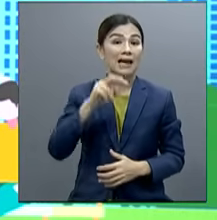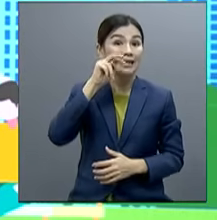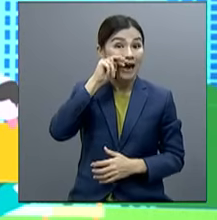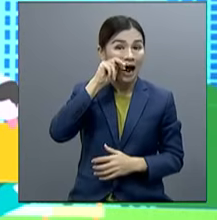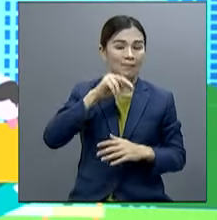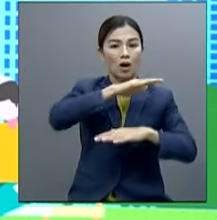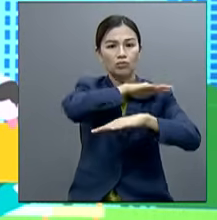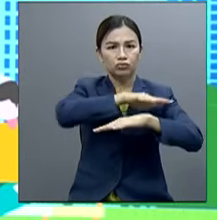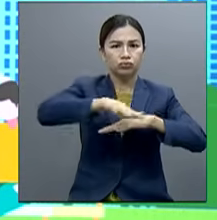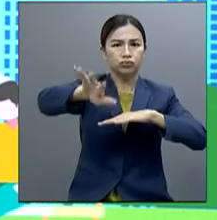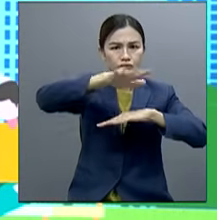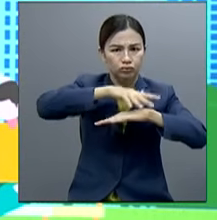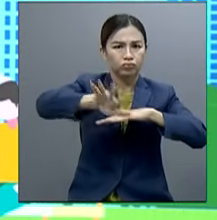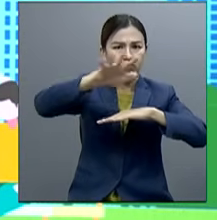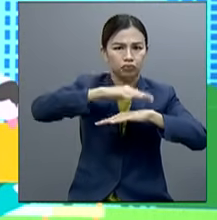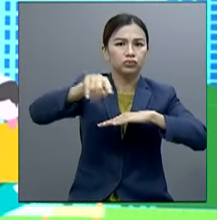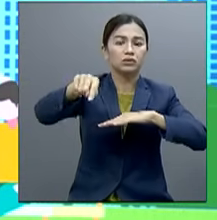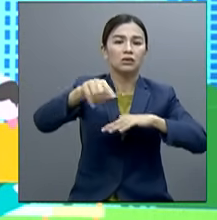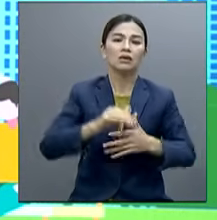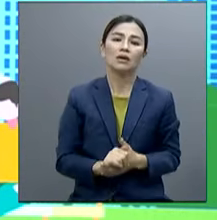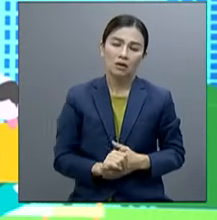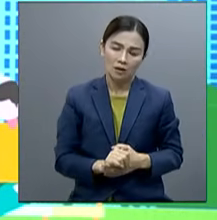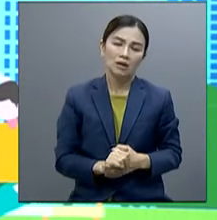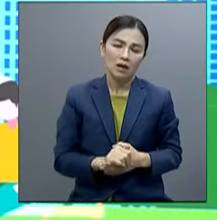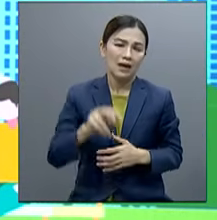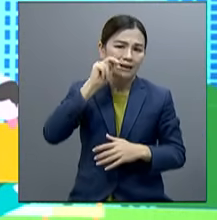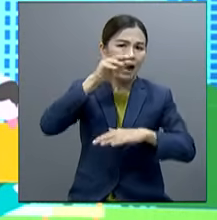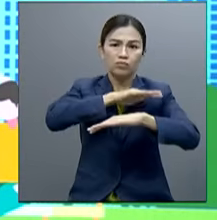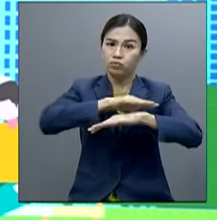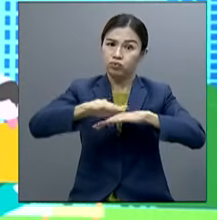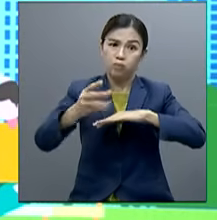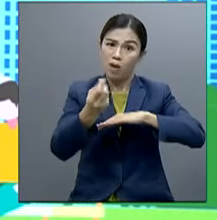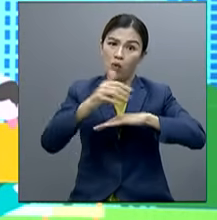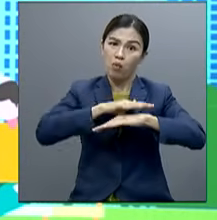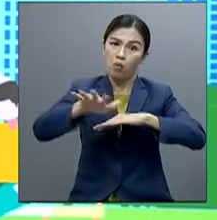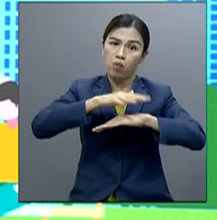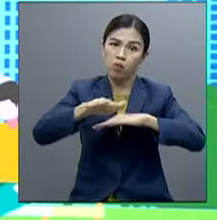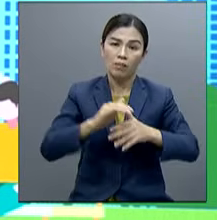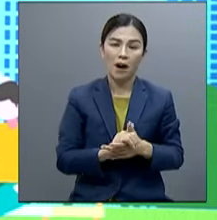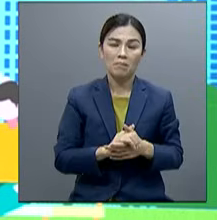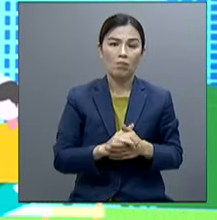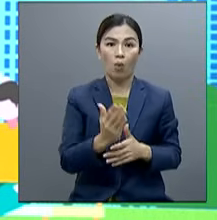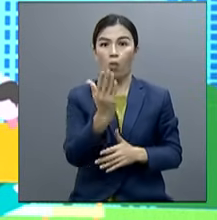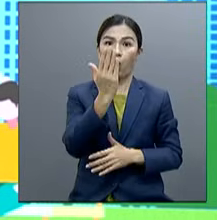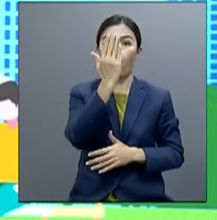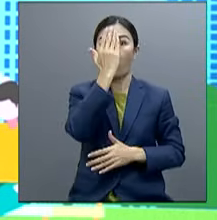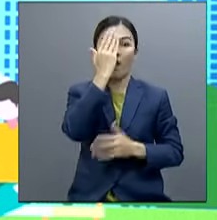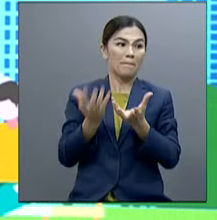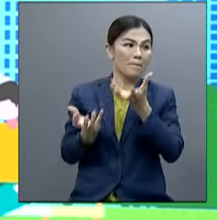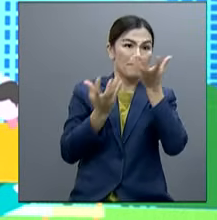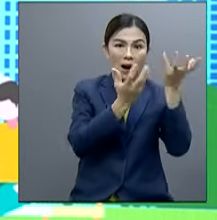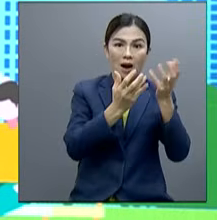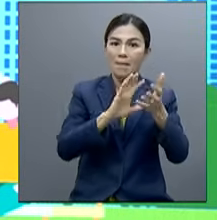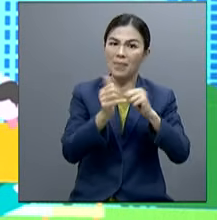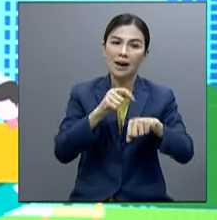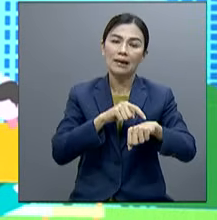ยอะๆแบบนี้นะคะหลายคนก็สะท้อนออกมาว่าน้ำมาเร็วมากๆนะคะแล้วก็ตั้งตัวไม่ทันสิ่งนี้นี่แหละค่ะที่เป็นอุปสรรคปั